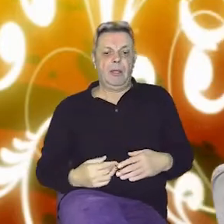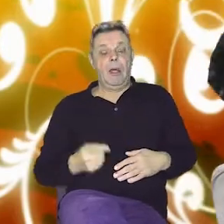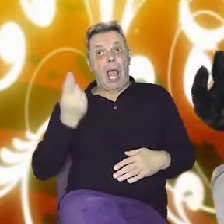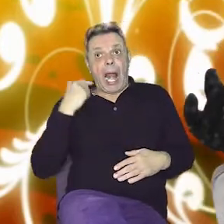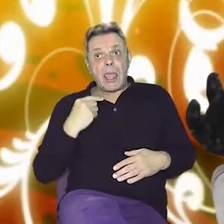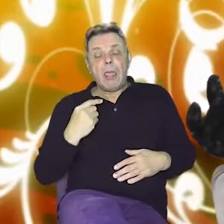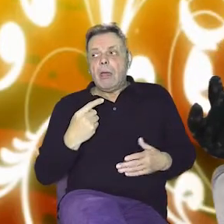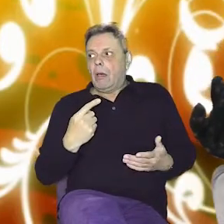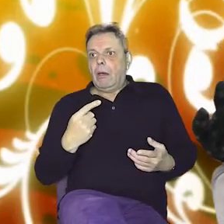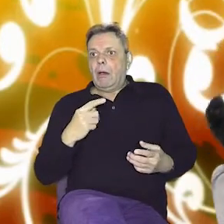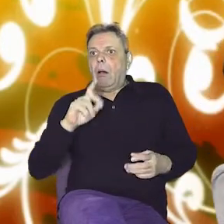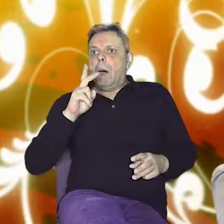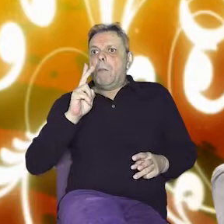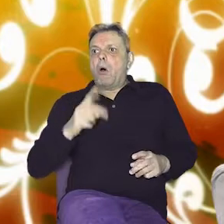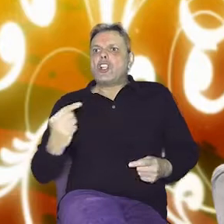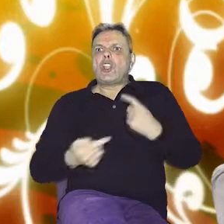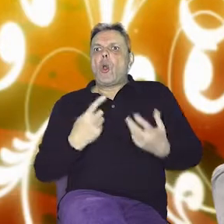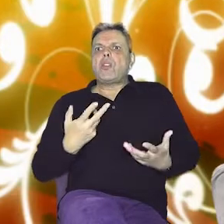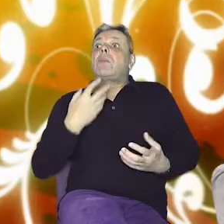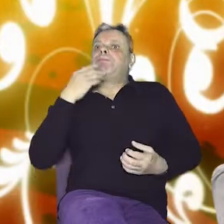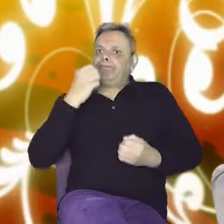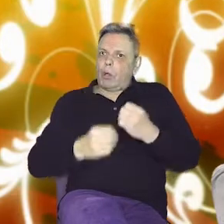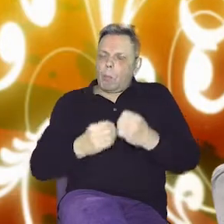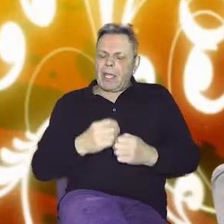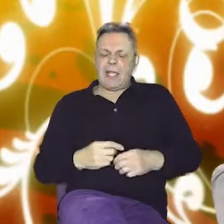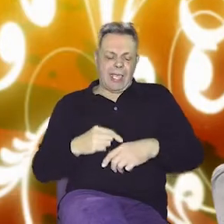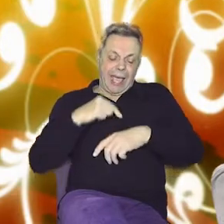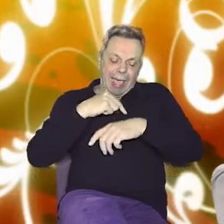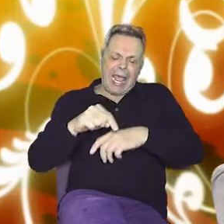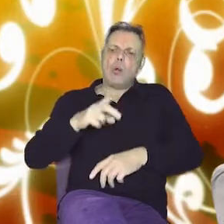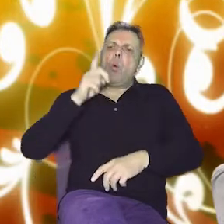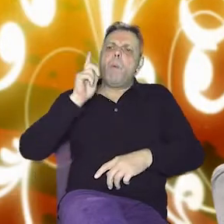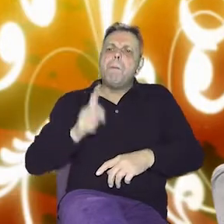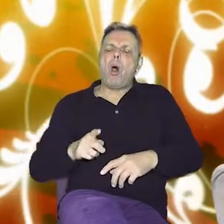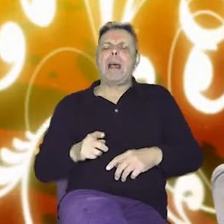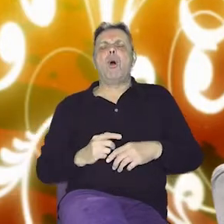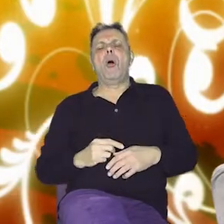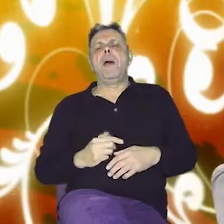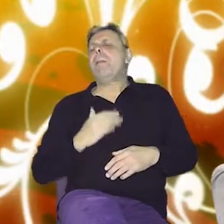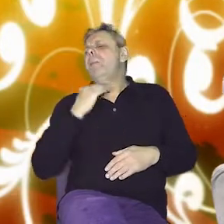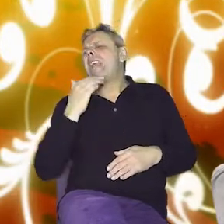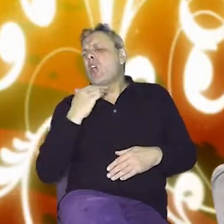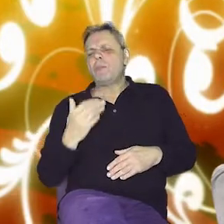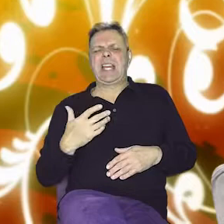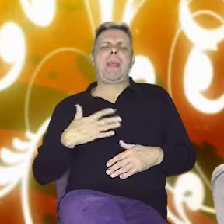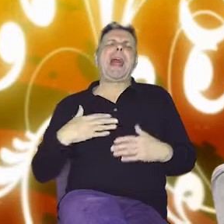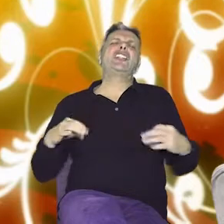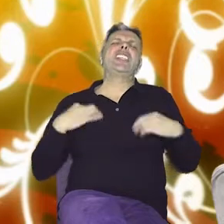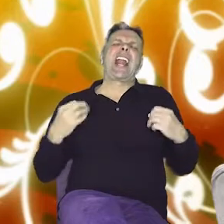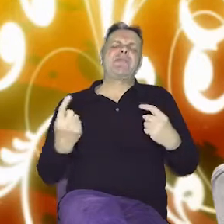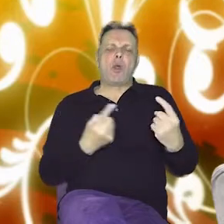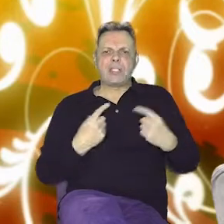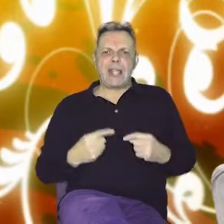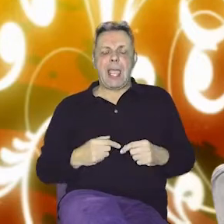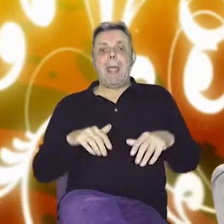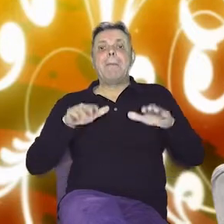to se iskompliciralo. Znači, ranu svaku moramo, svako od nas, bez obzira na naše zdravstveno